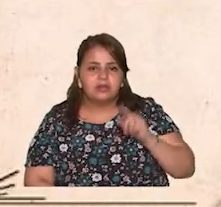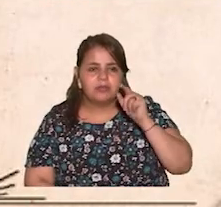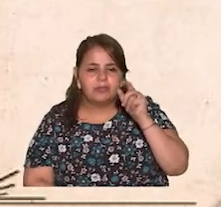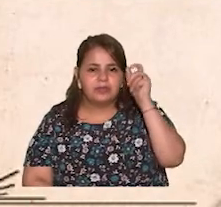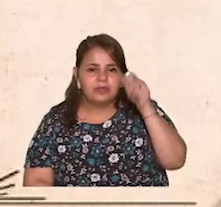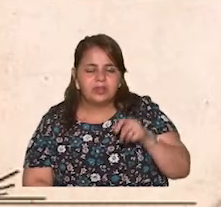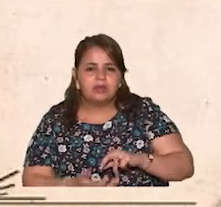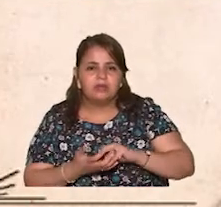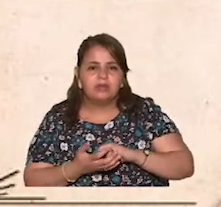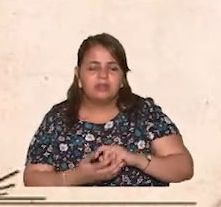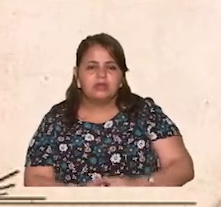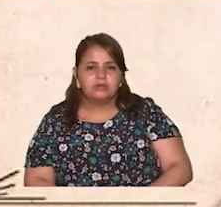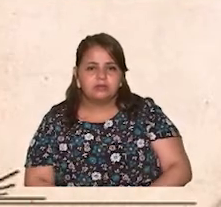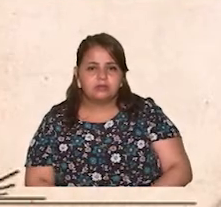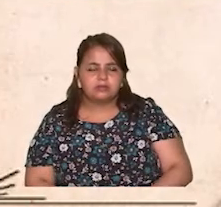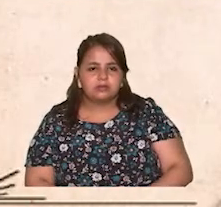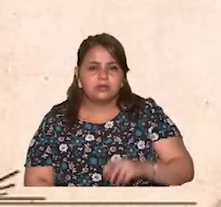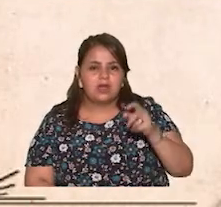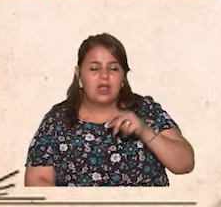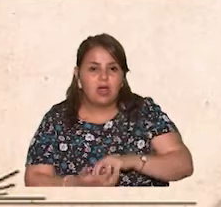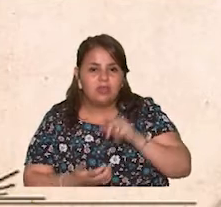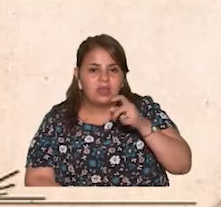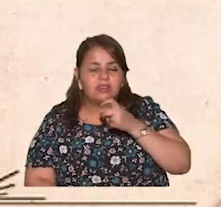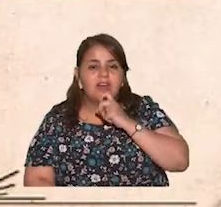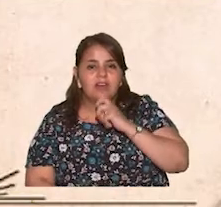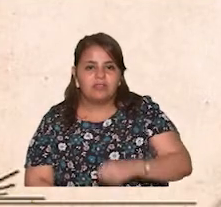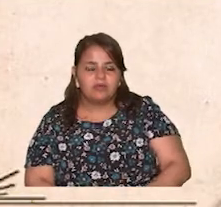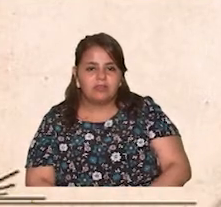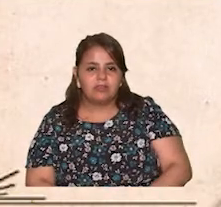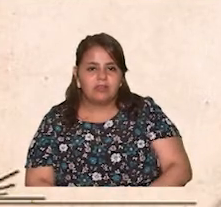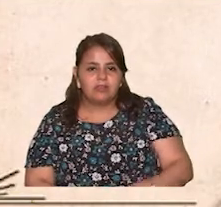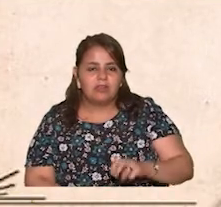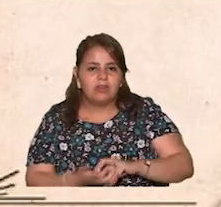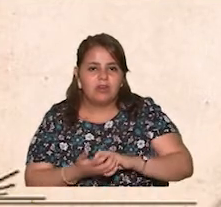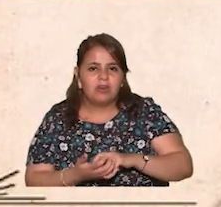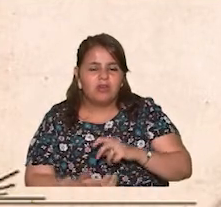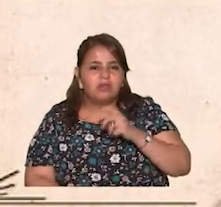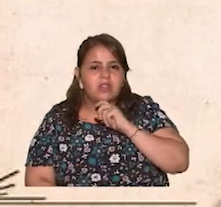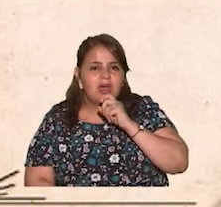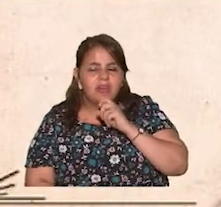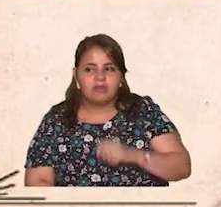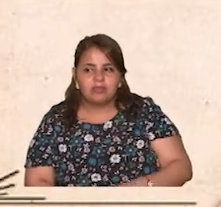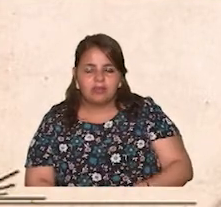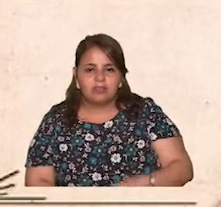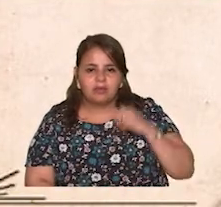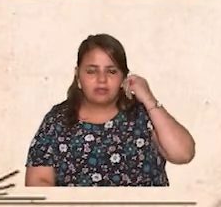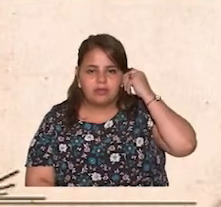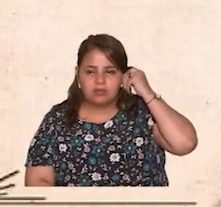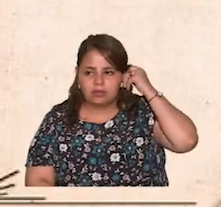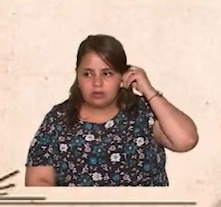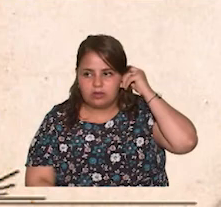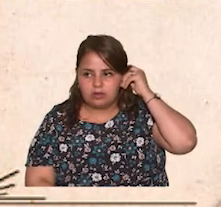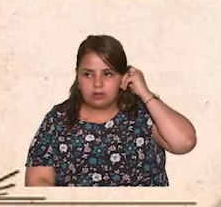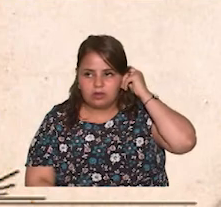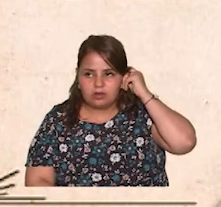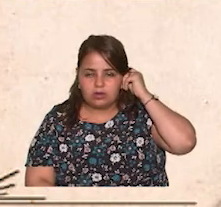احد صور يعني الضعف. برضو الواحد ما يخافش ان يقول ان انا غلطان، يعني مش عيب ان انا اقول اكتشف